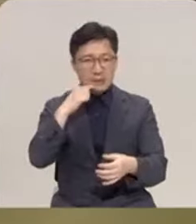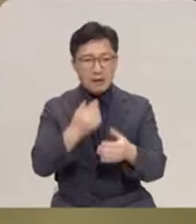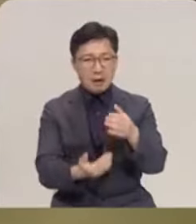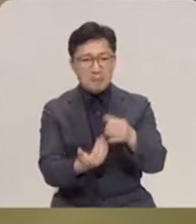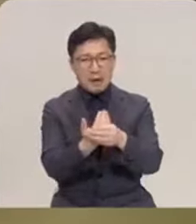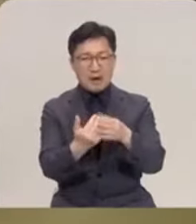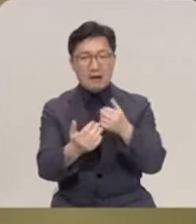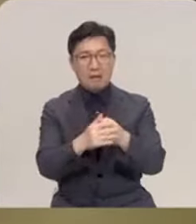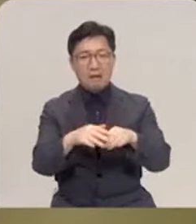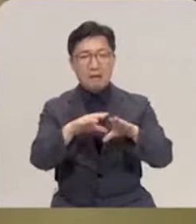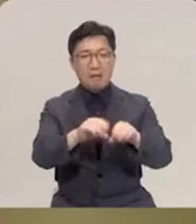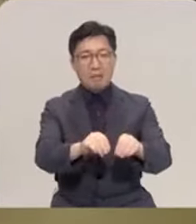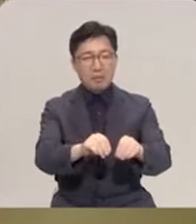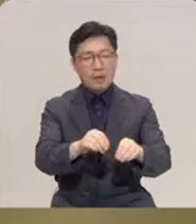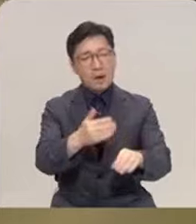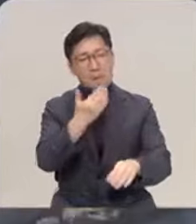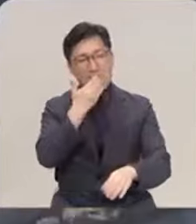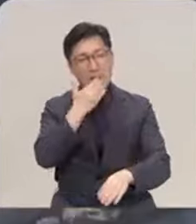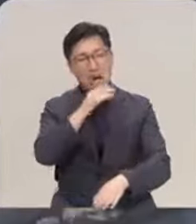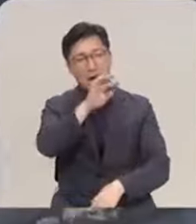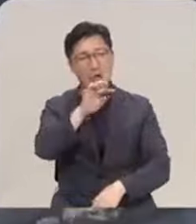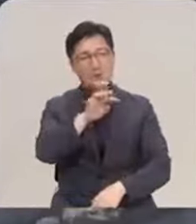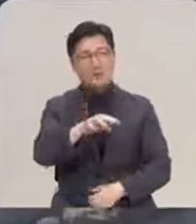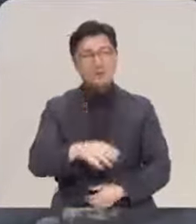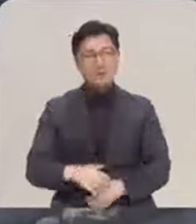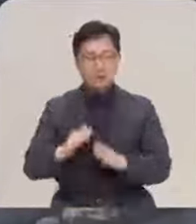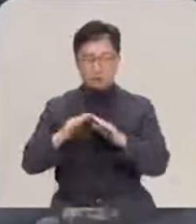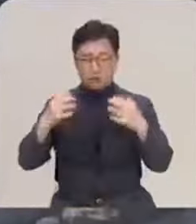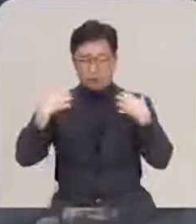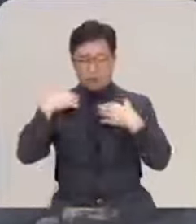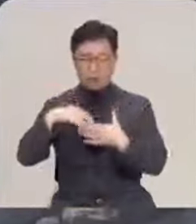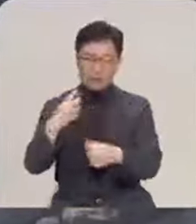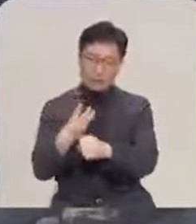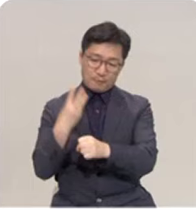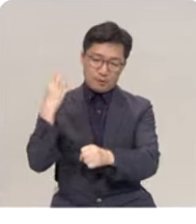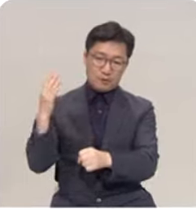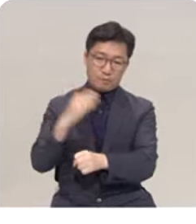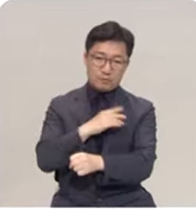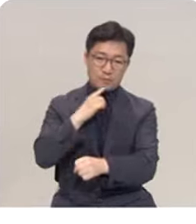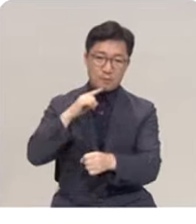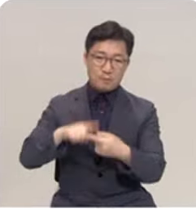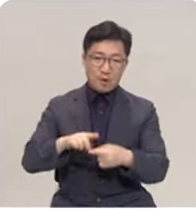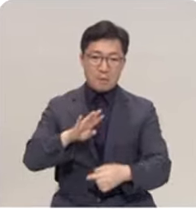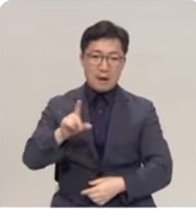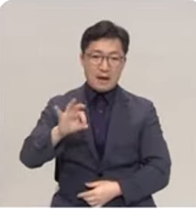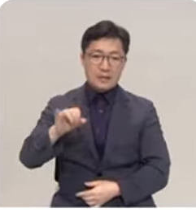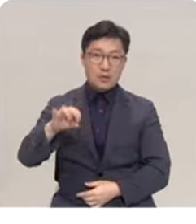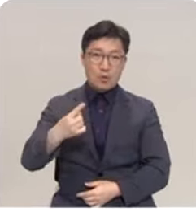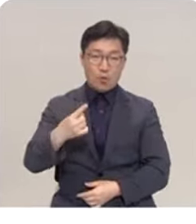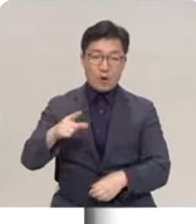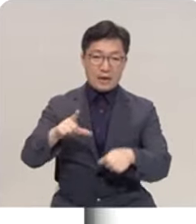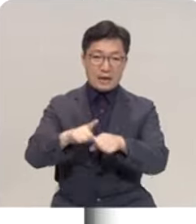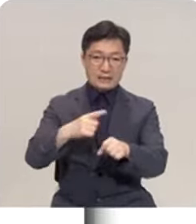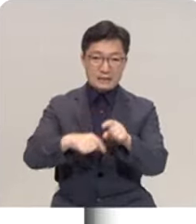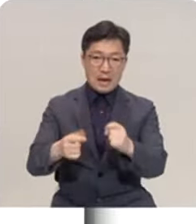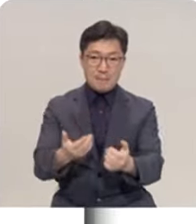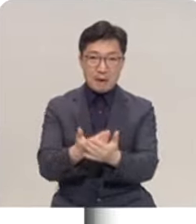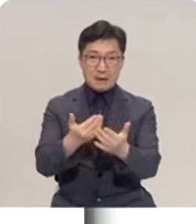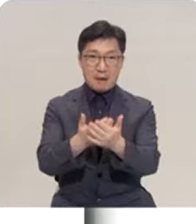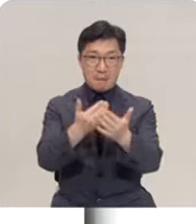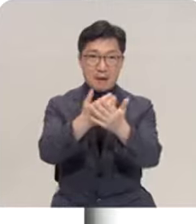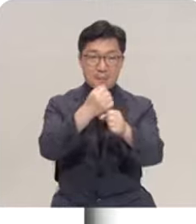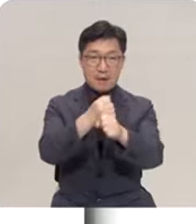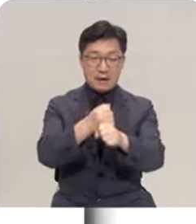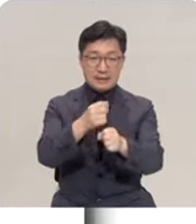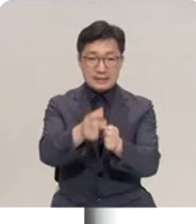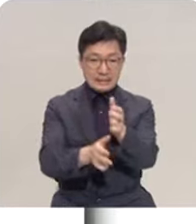가동 중단 마저 예고되고 있습니다 전주시가 3년 전부터 추진해 원 바이오가스를 활용한 에너지 발전 단지 조성